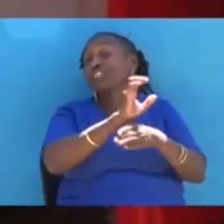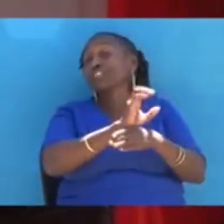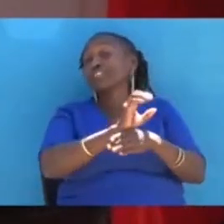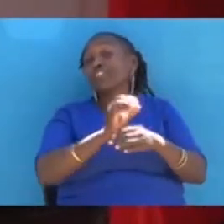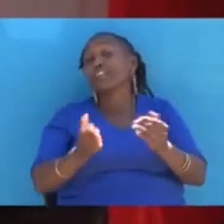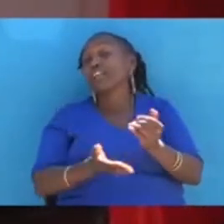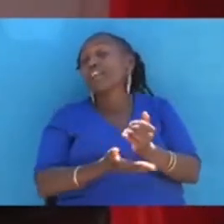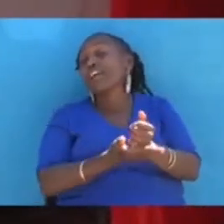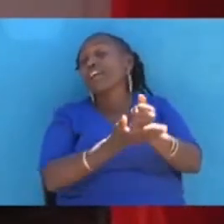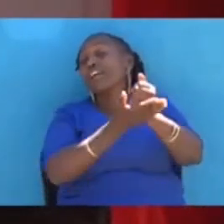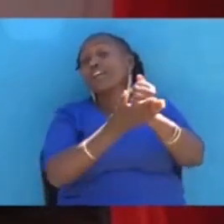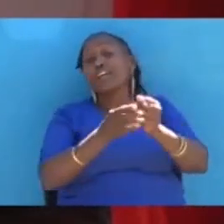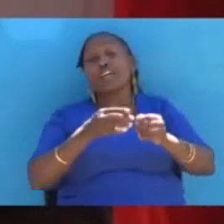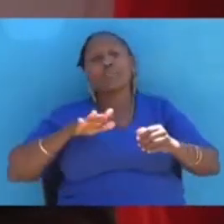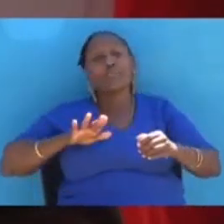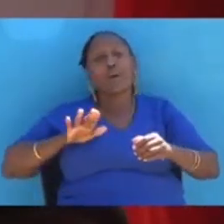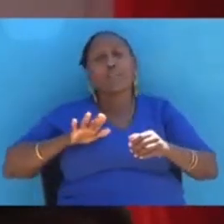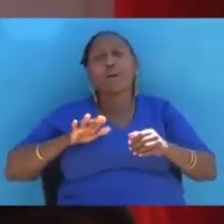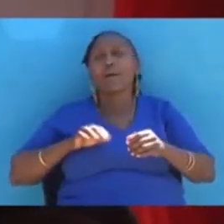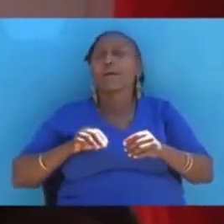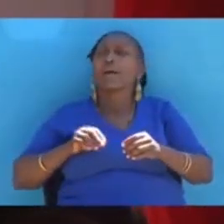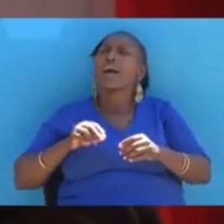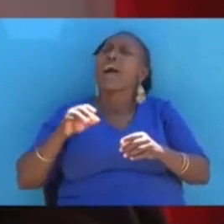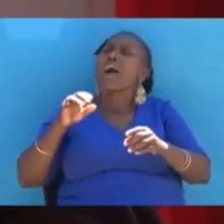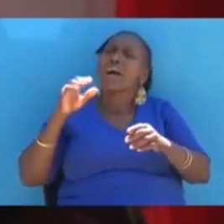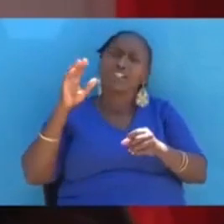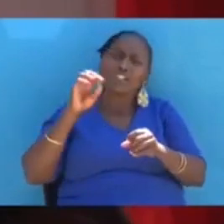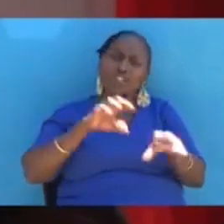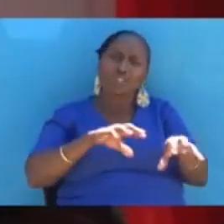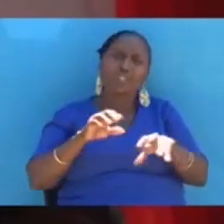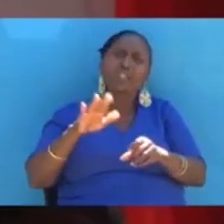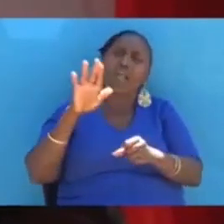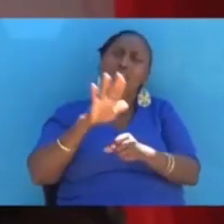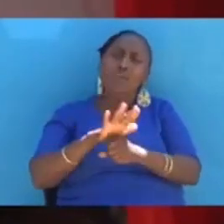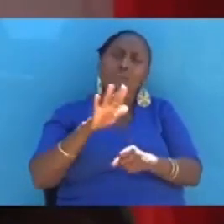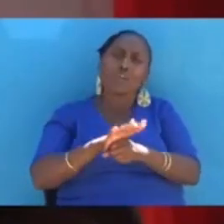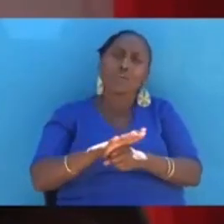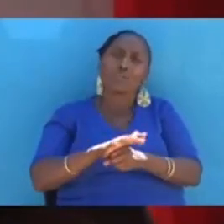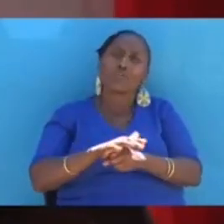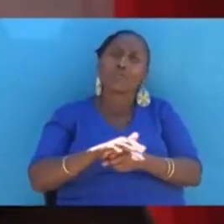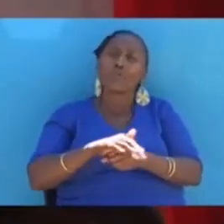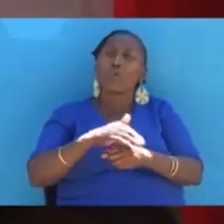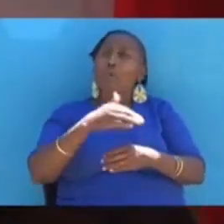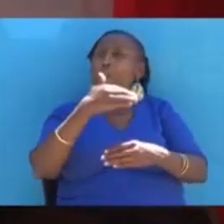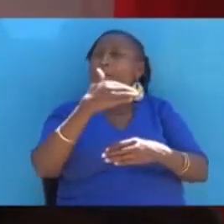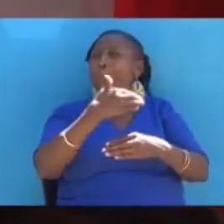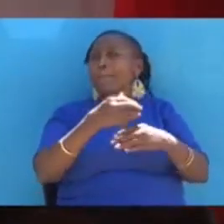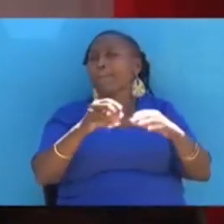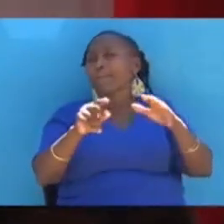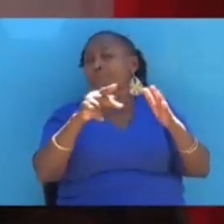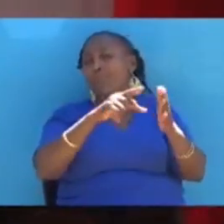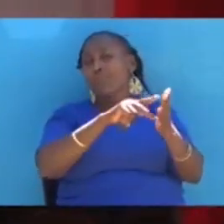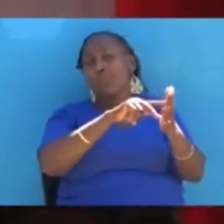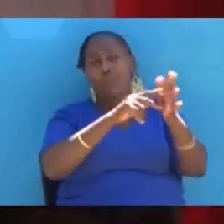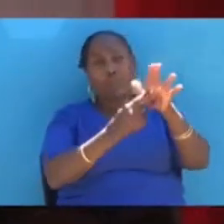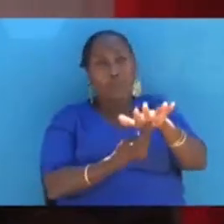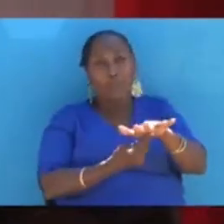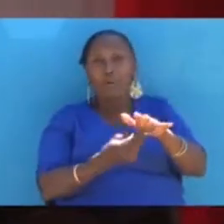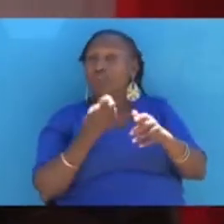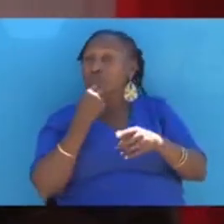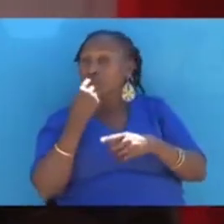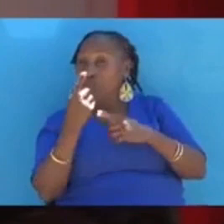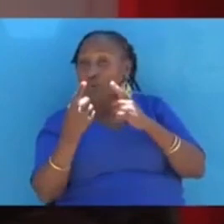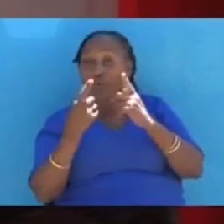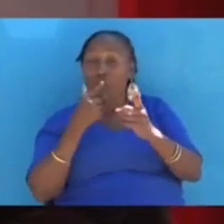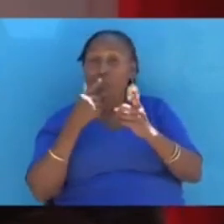wamama, ukafanya maendeleo mingi sana katika Narok, na ukaeleza mpango wako wa kubadilisha Kenya. Na